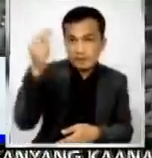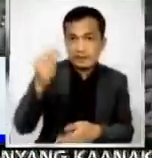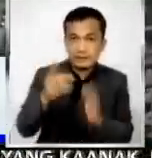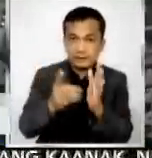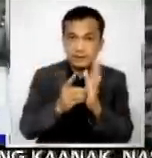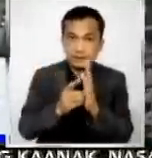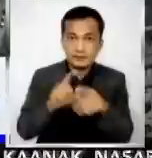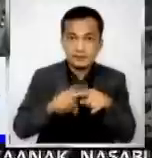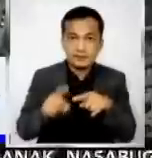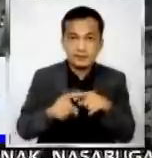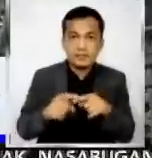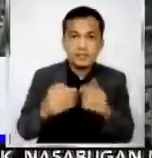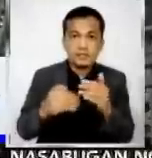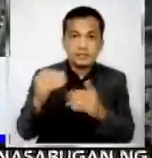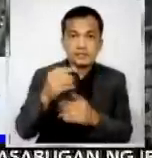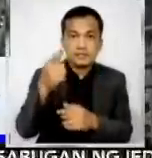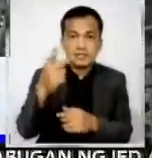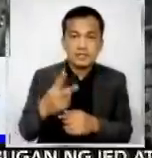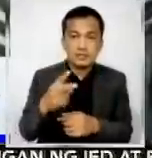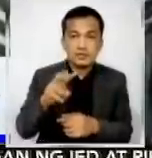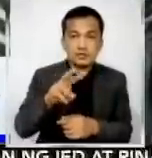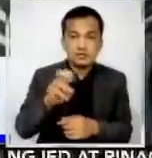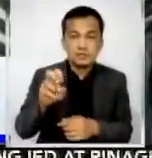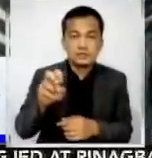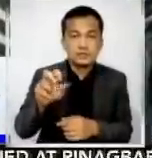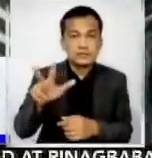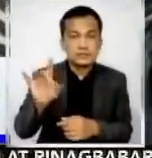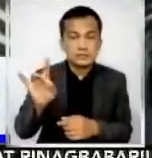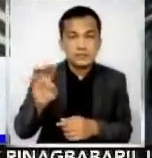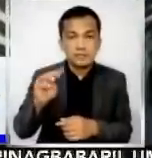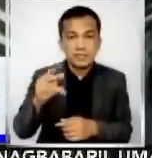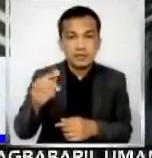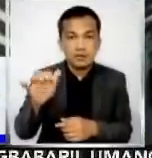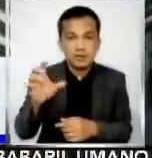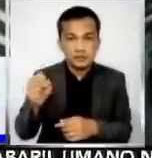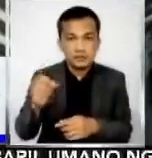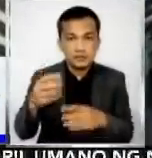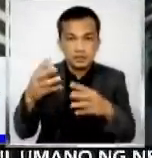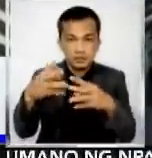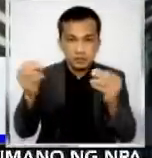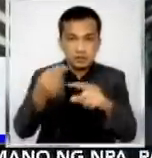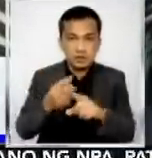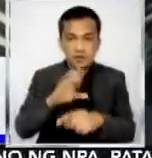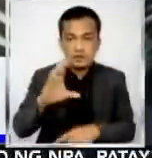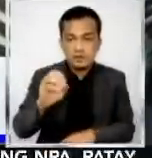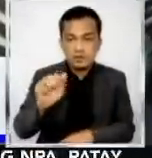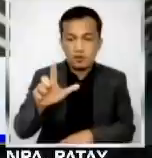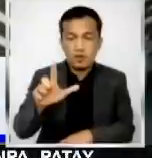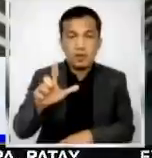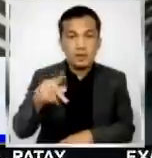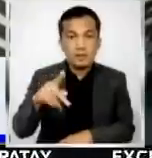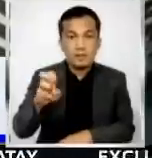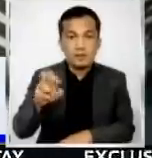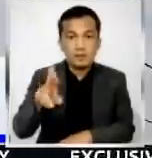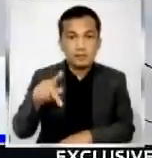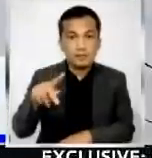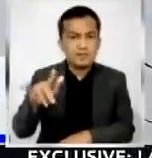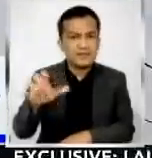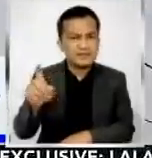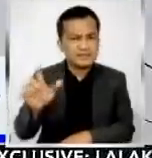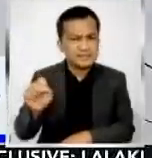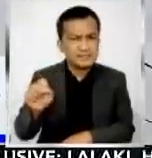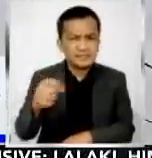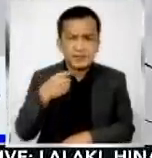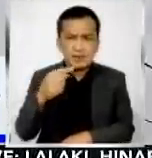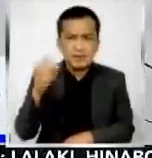2,338 megawatts na biglang nawalang supply ay mula sa mga coal power plants. Ito na nga ang problema, ayon sa ICSC. Hindi